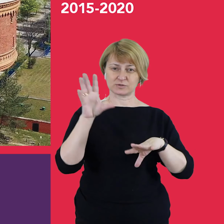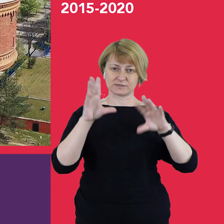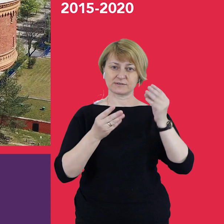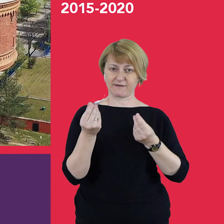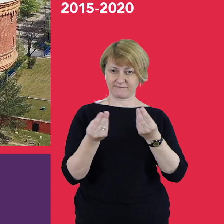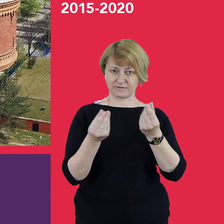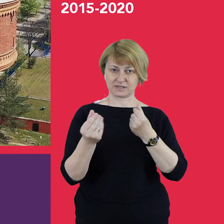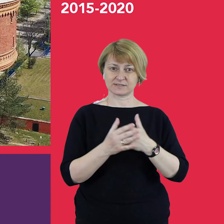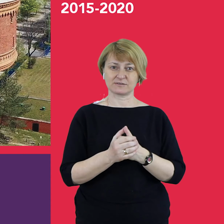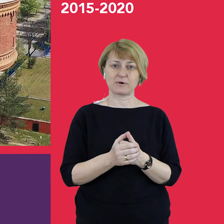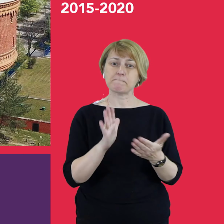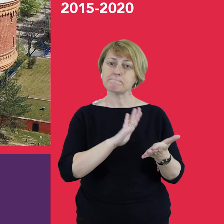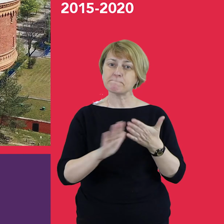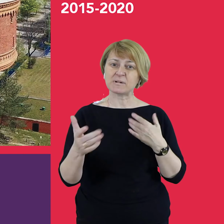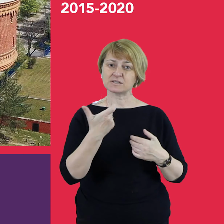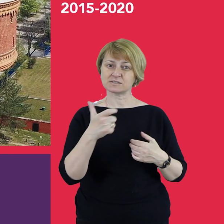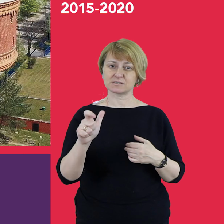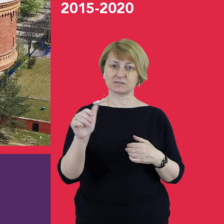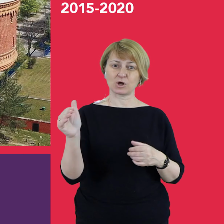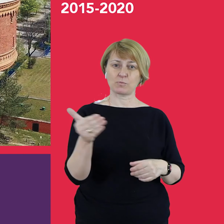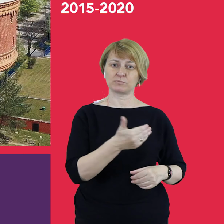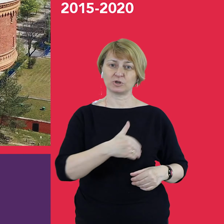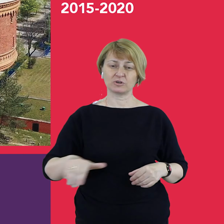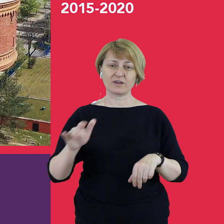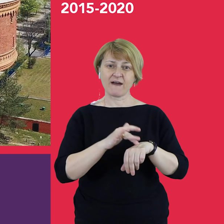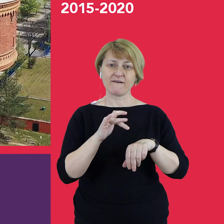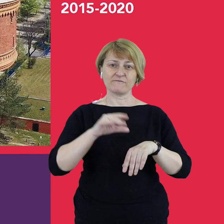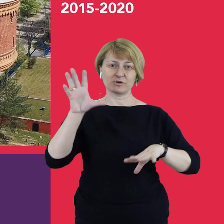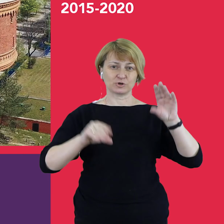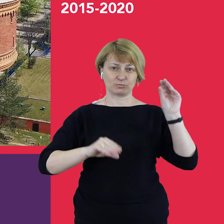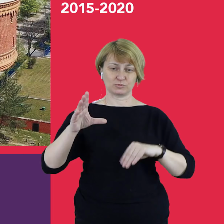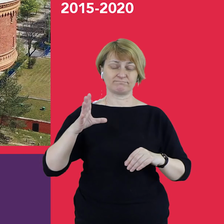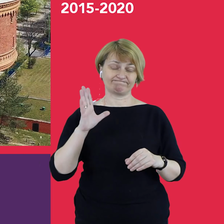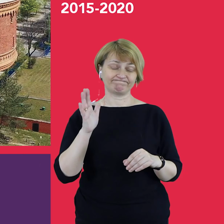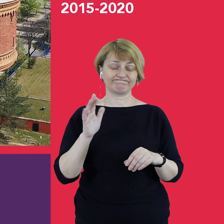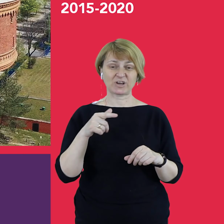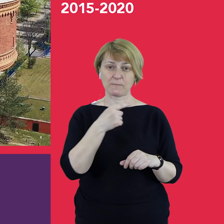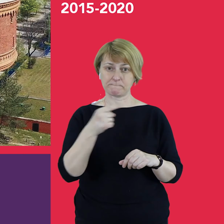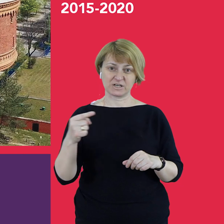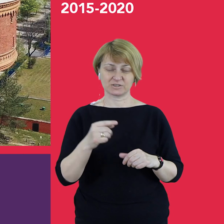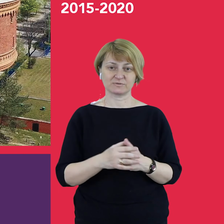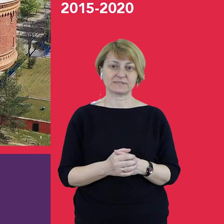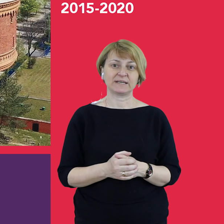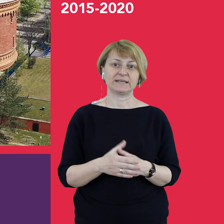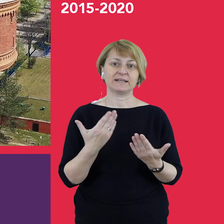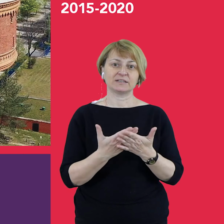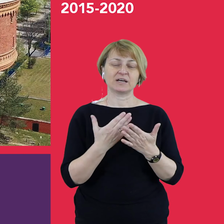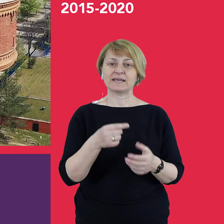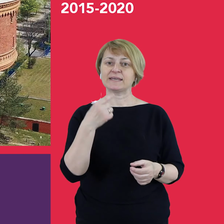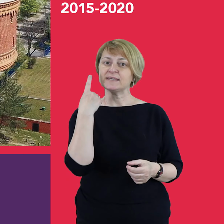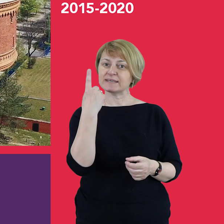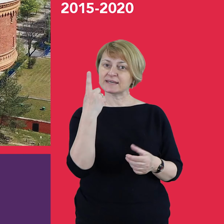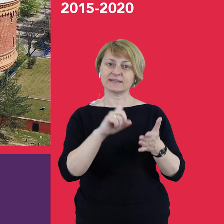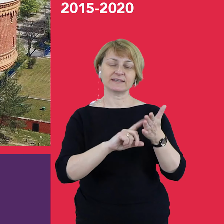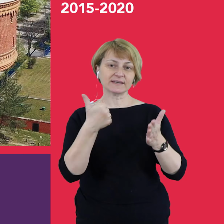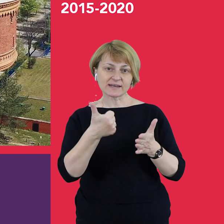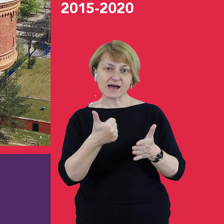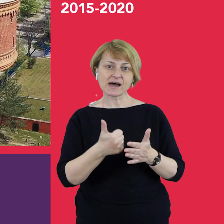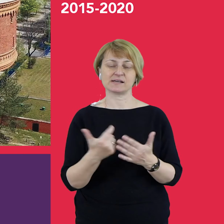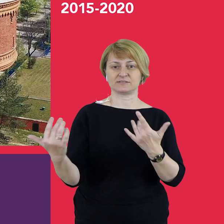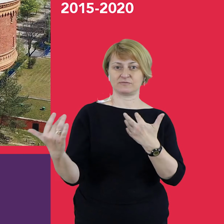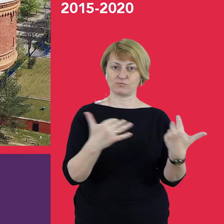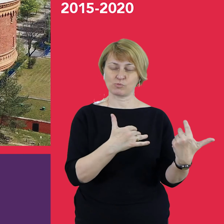wynik finansowy budżetowy miasta. Gdyby nie te 100 milionów złotych, na pewno ten wynik budżetowy byłby ujemny. Stąd podkreślam